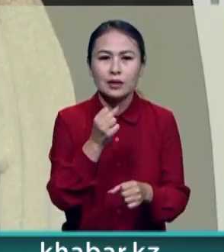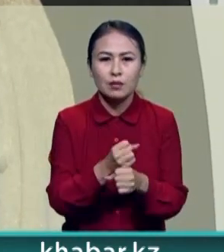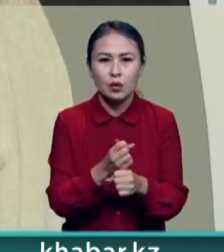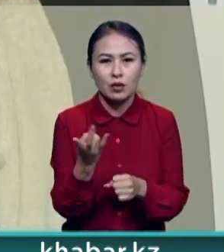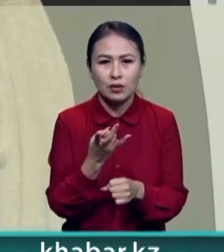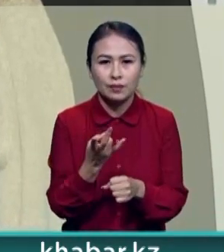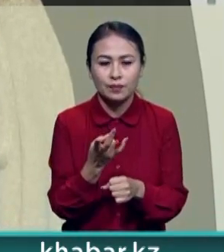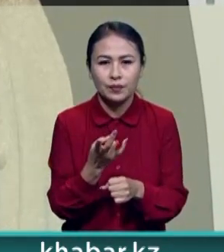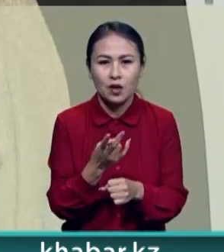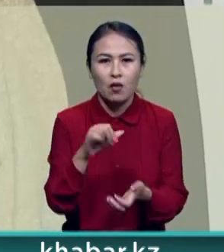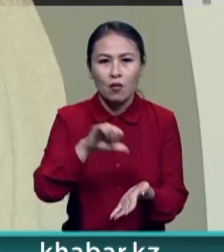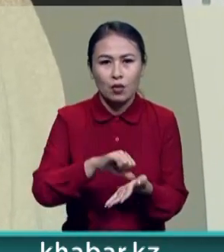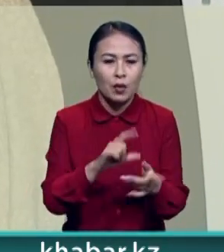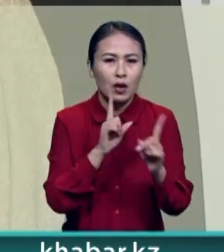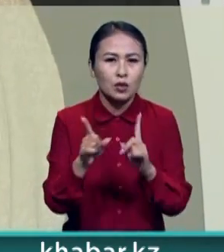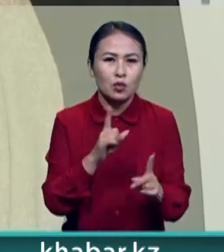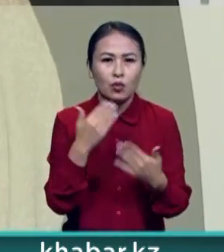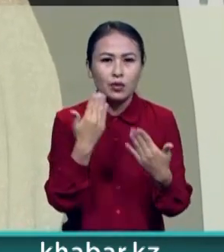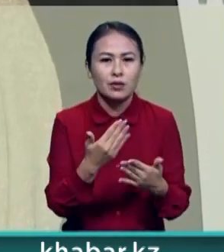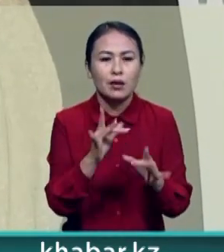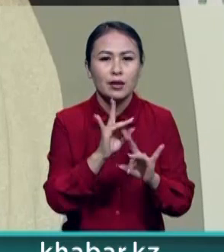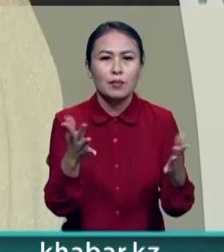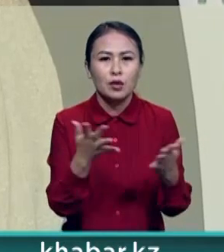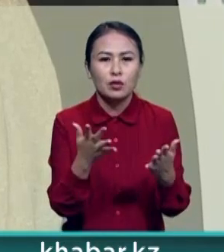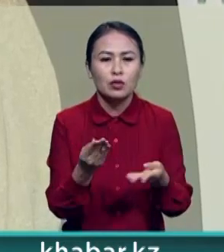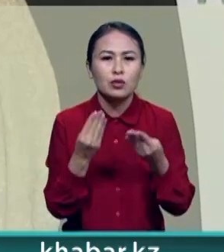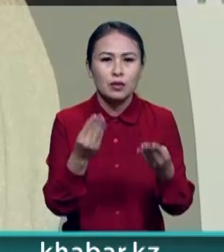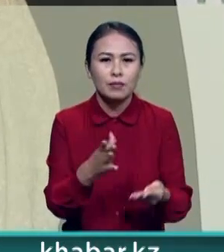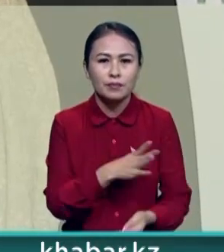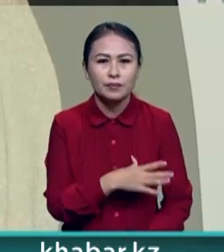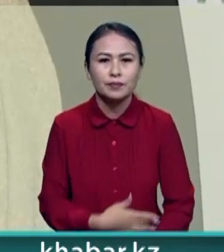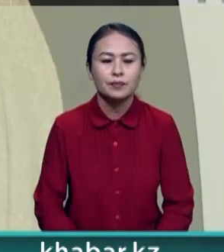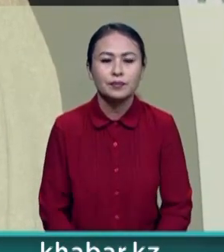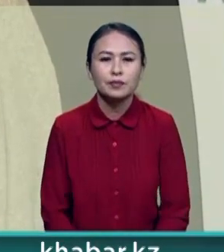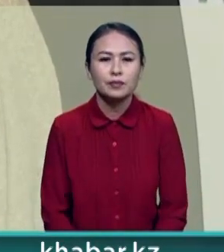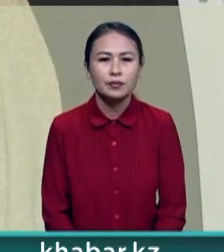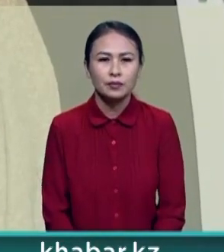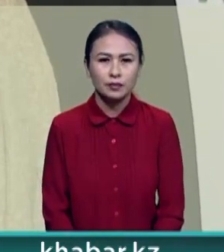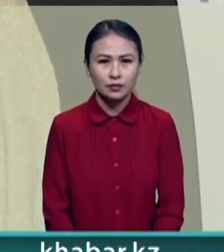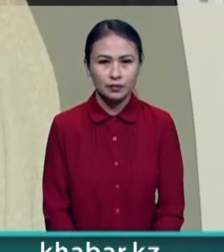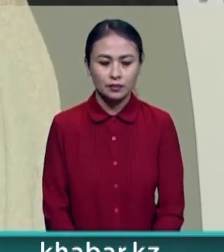не істемек керек? Форумға қатысушылардың осы тарапта қандай да бір ұсыныстары бар ма?